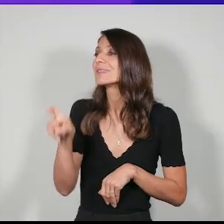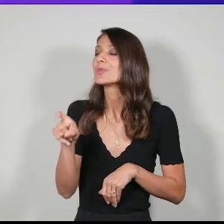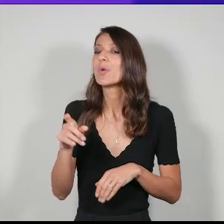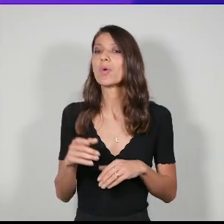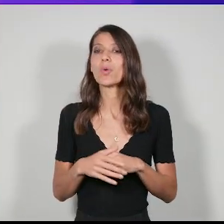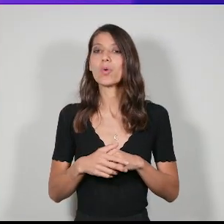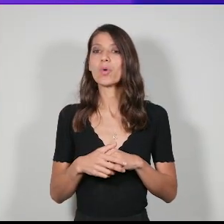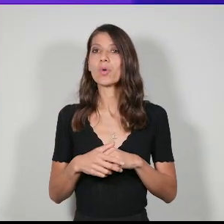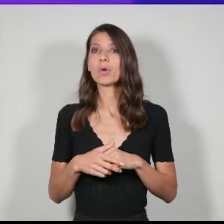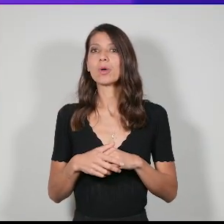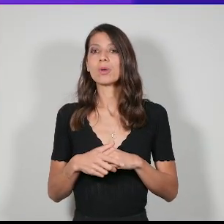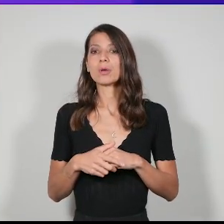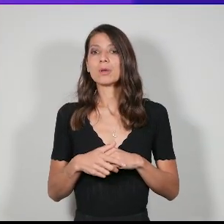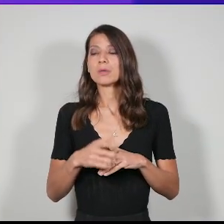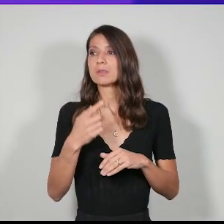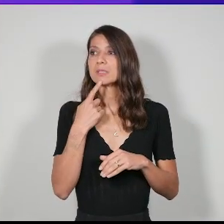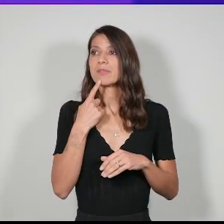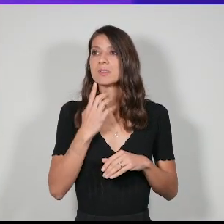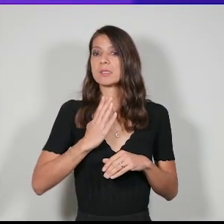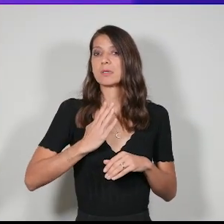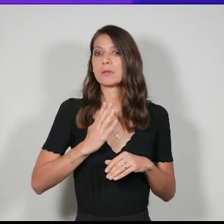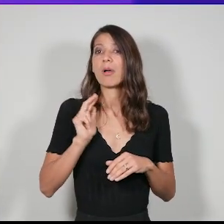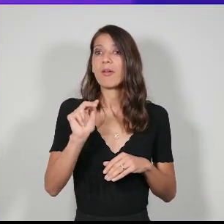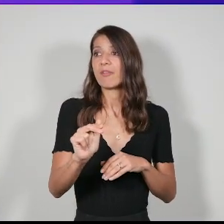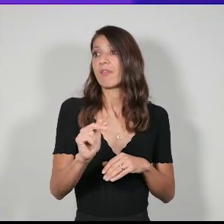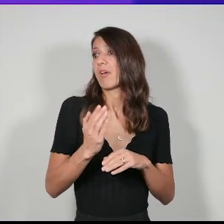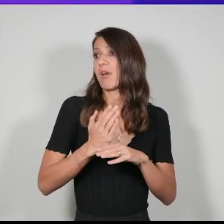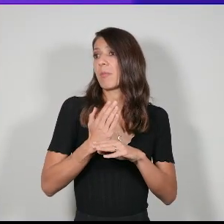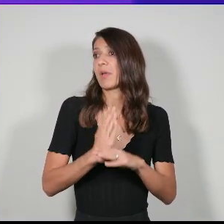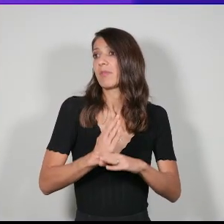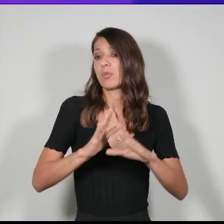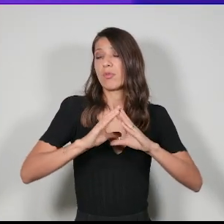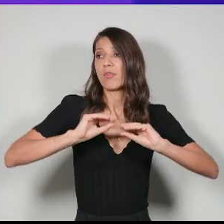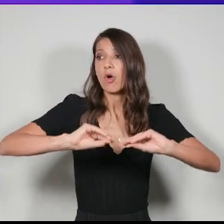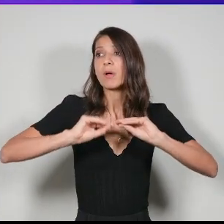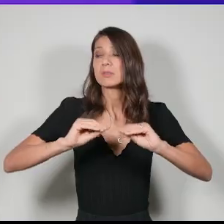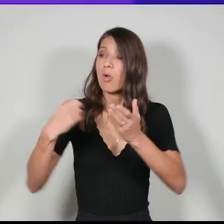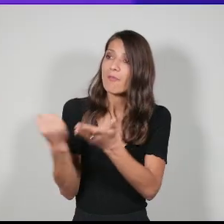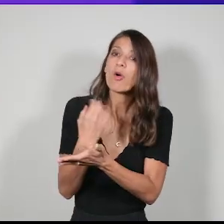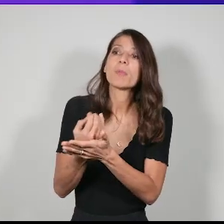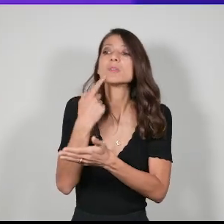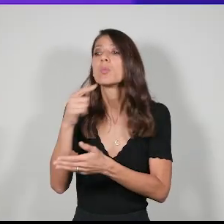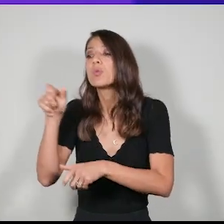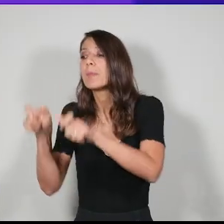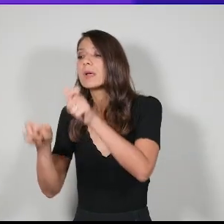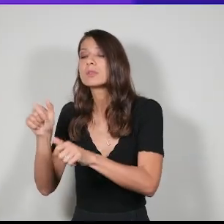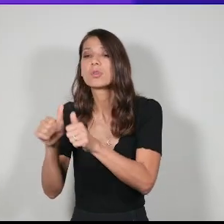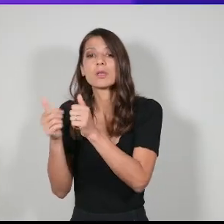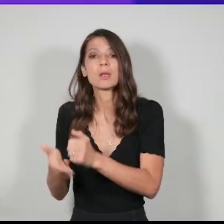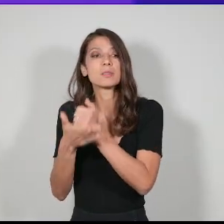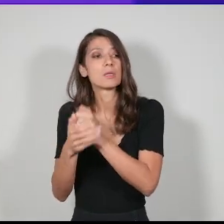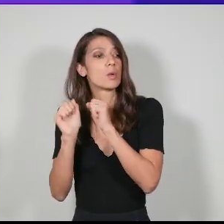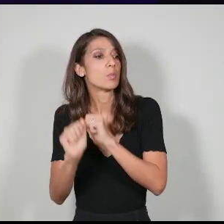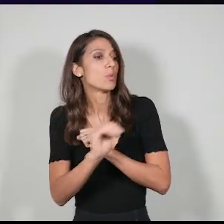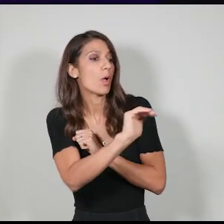aux enjeux de formation, d'information qui vont être clés tout de même demain pour que les aidants trouvent des interlocuteurs